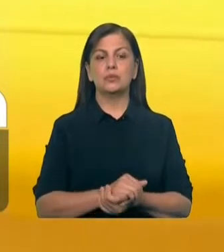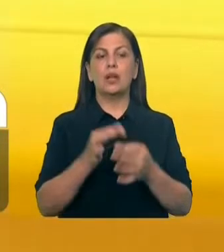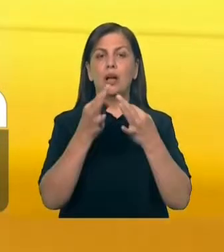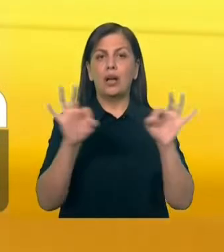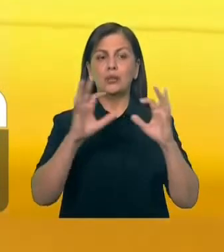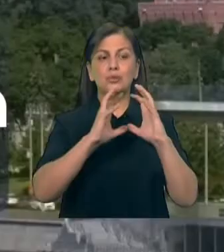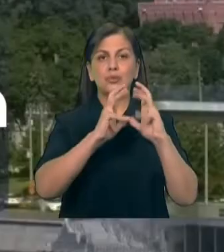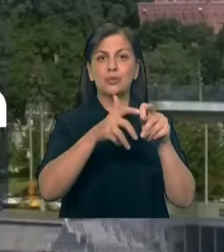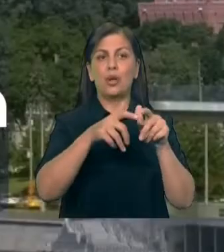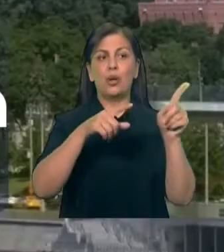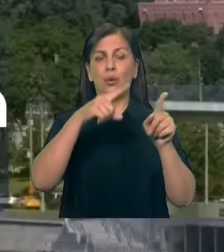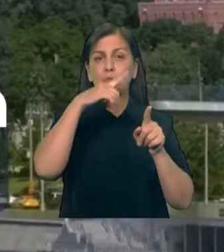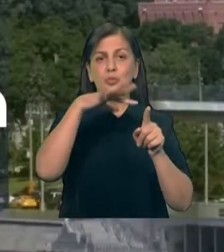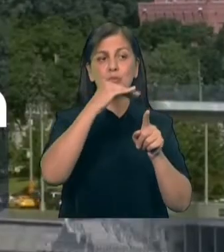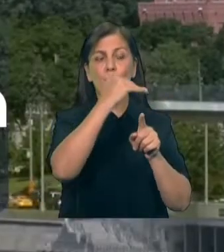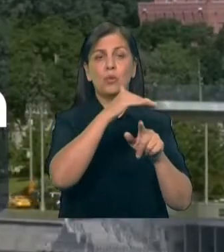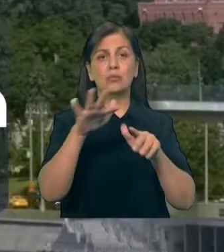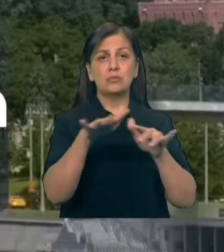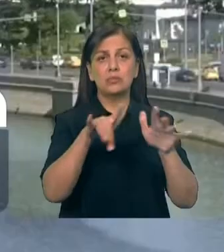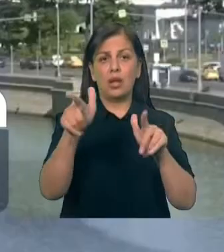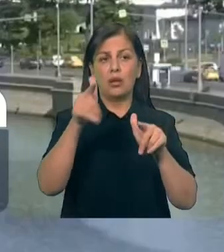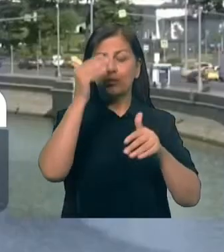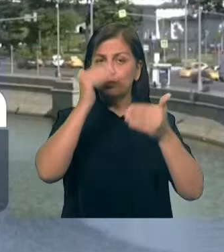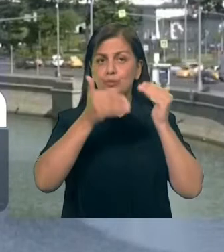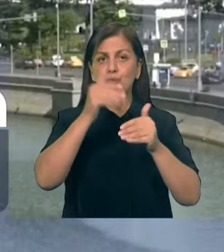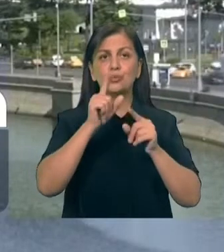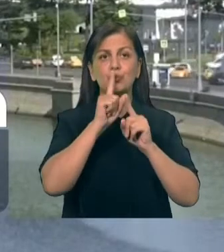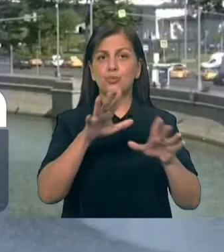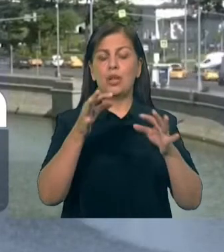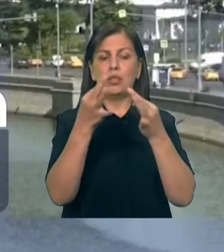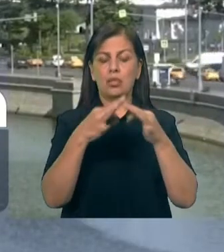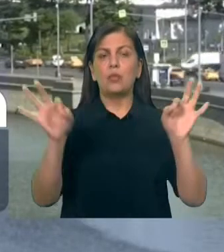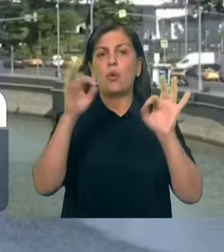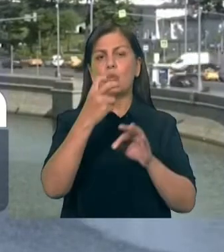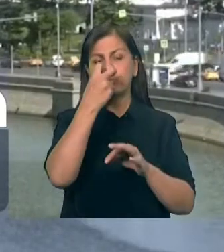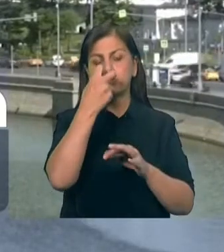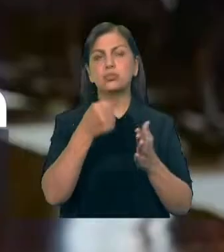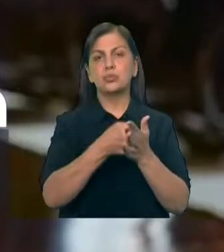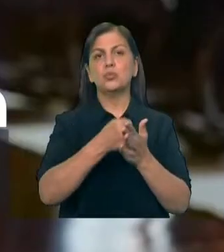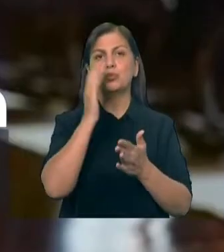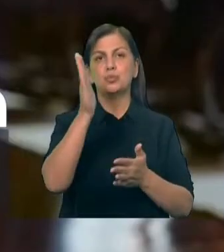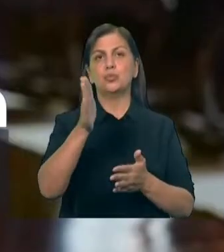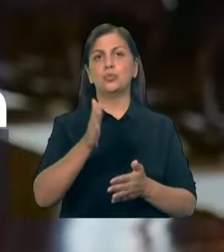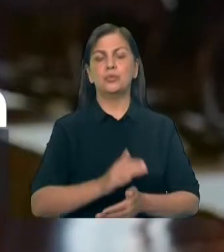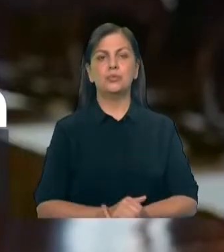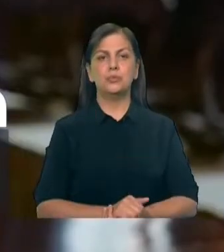dünya Kremlin təcavüzünə göz yummayacaq və demokratiyanı müdafiə etməkdən yorulmayacaq.